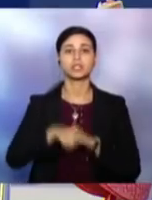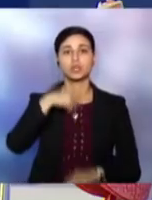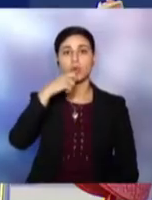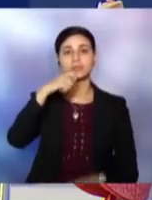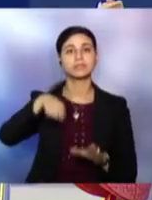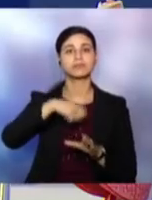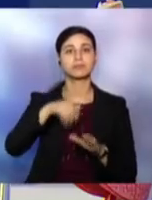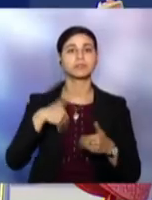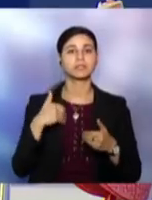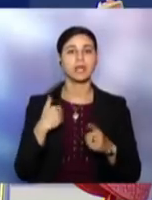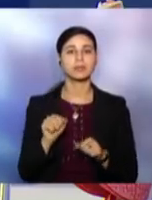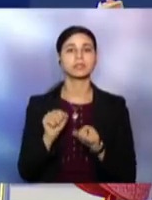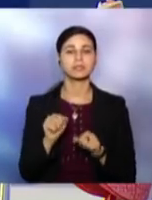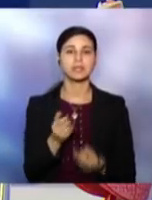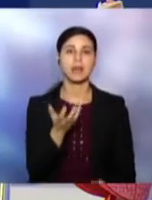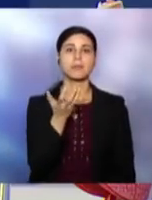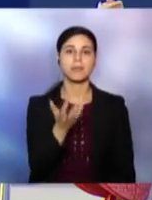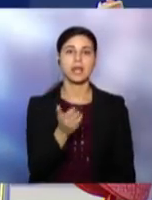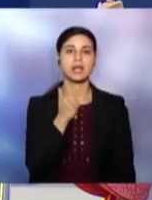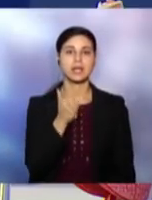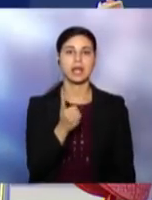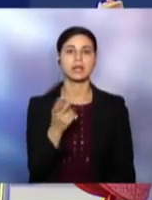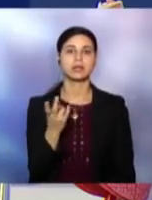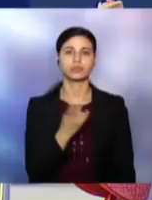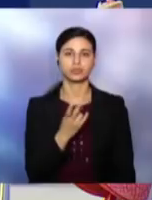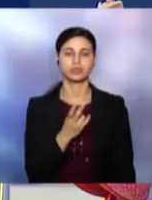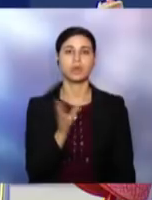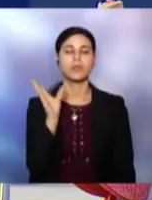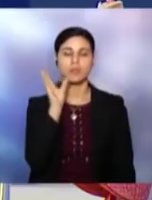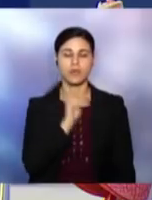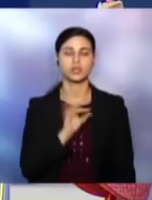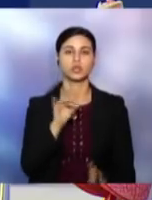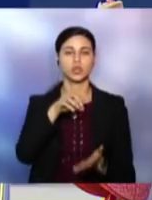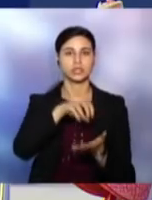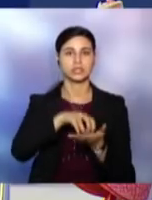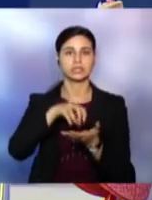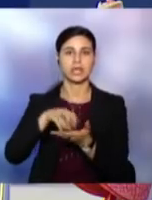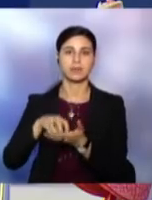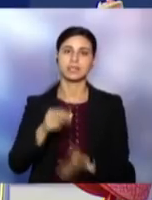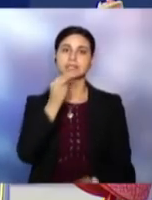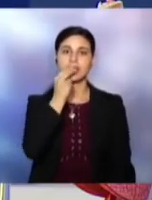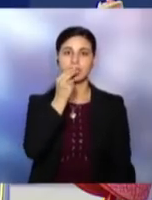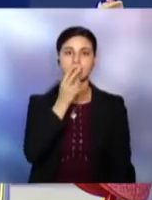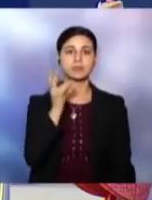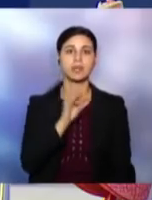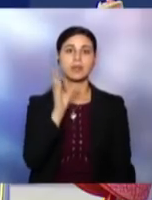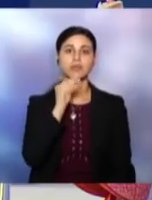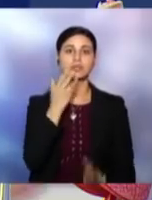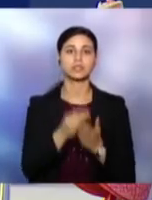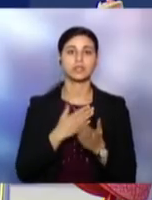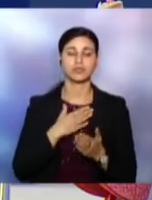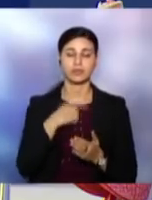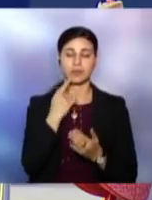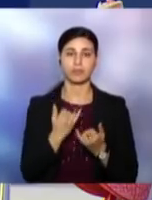ნუტრიენტების დასაზოგად თიხის ფიალა, იმისათვის რომ კარგად მოვახერხოთ დოზირება საკვების, მაგრამ როდესაც ჩვენ